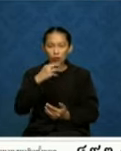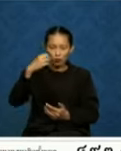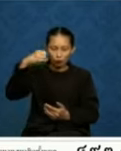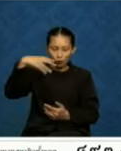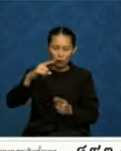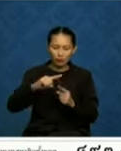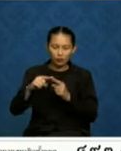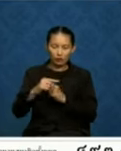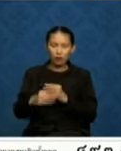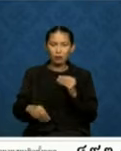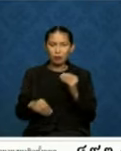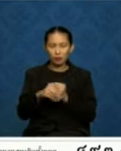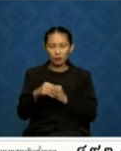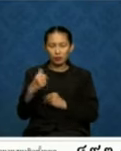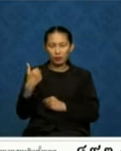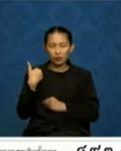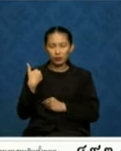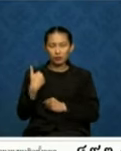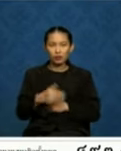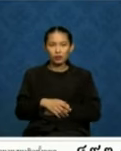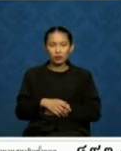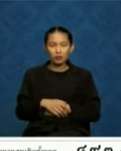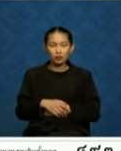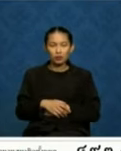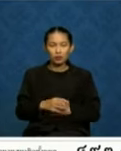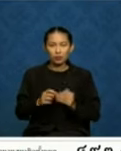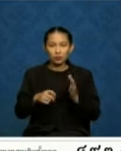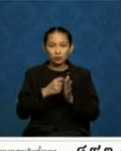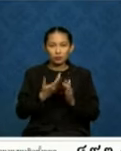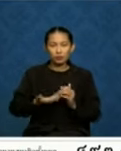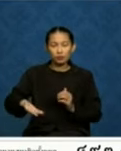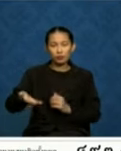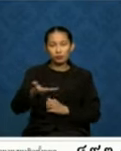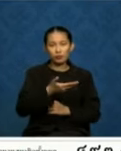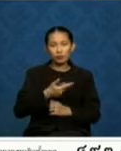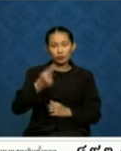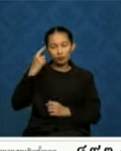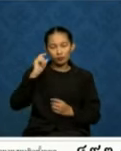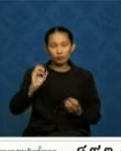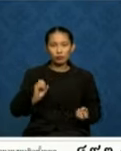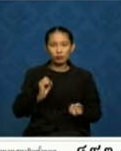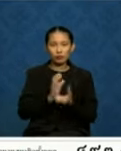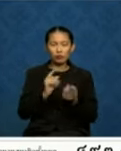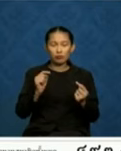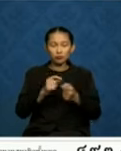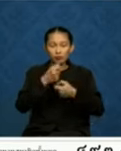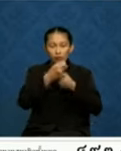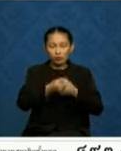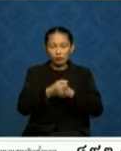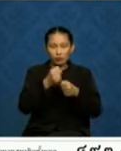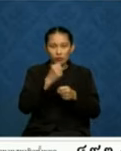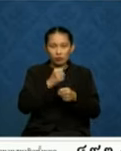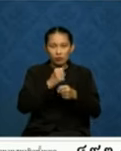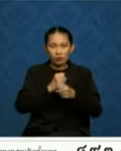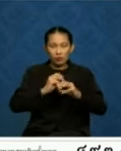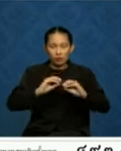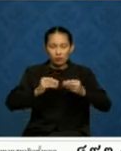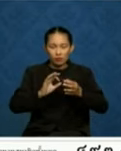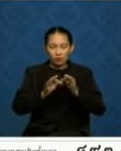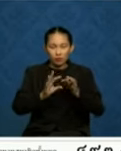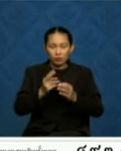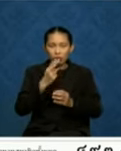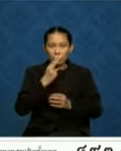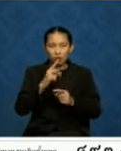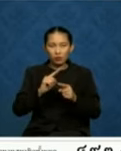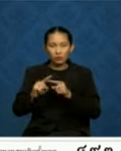ในประเทศเพิ่มมากขึ้นจากสาเหตุดังกล่าวข้างต้นทำให้เกษตรกรผู้เพาะปลูกยาสูบที่ยึดถืออา